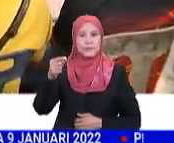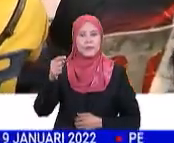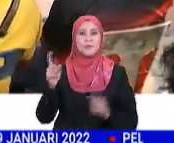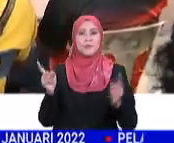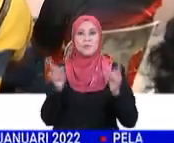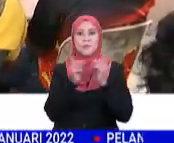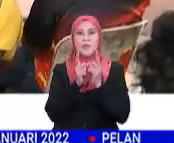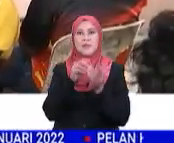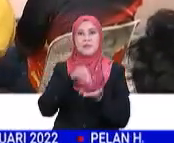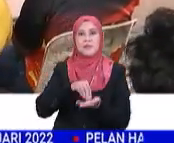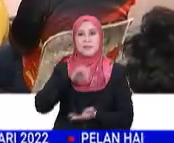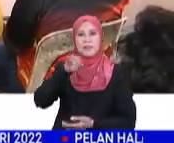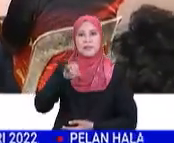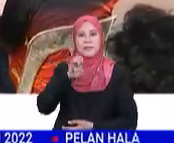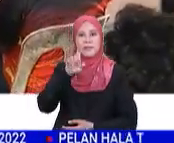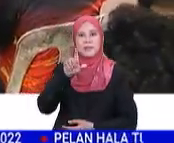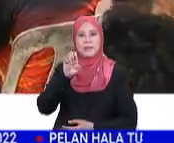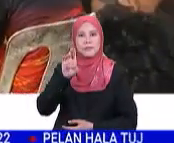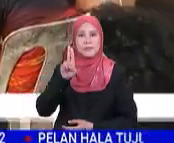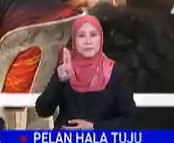ditemui di jelebu